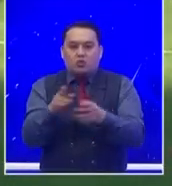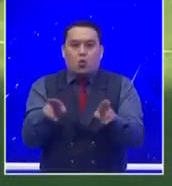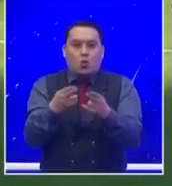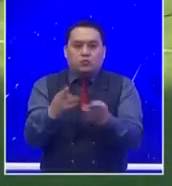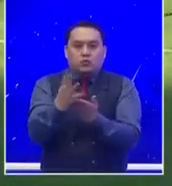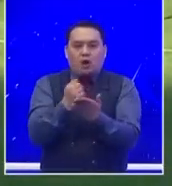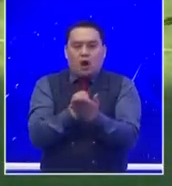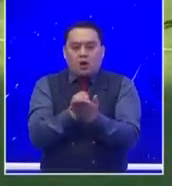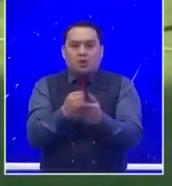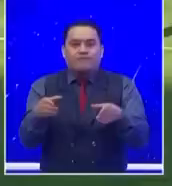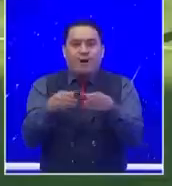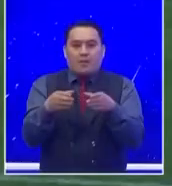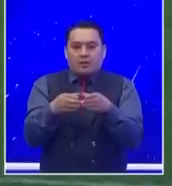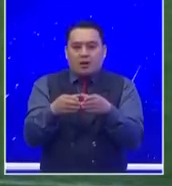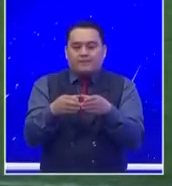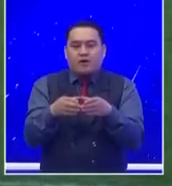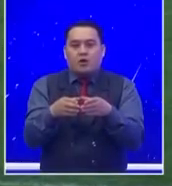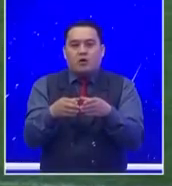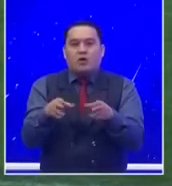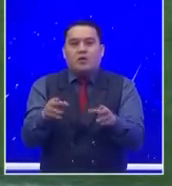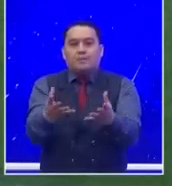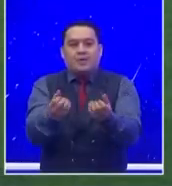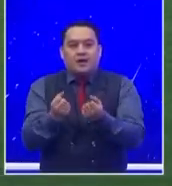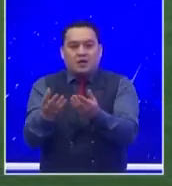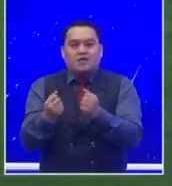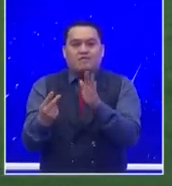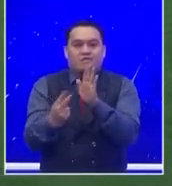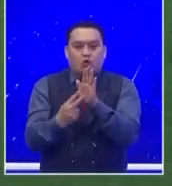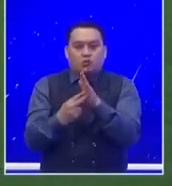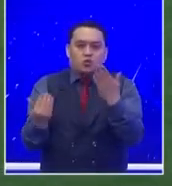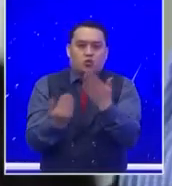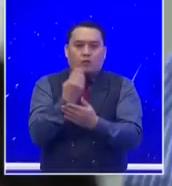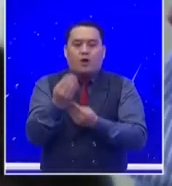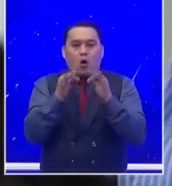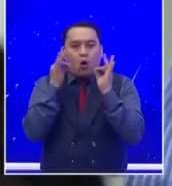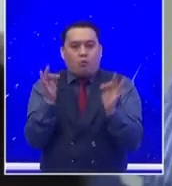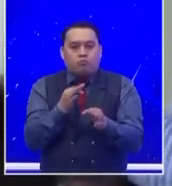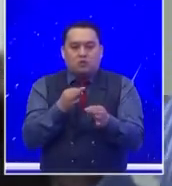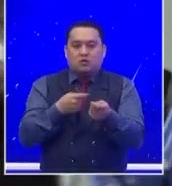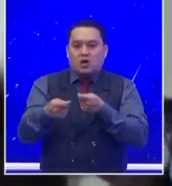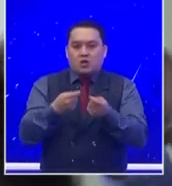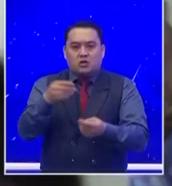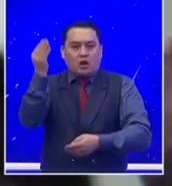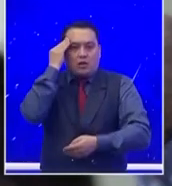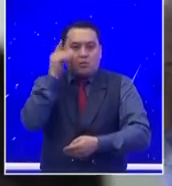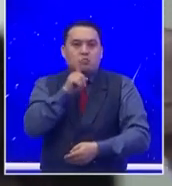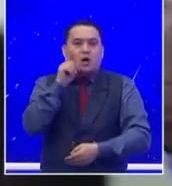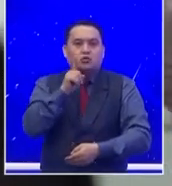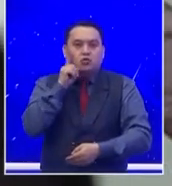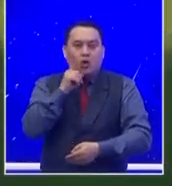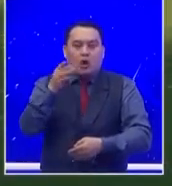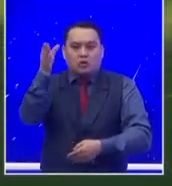удалось сохранить лидеров команды а к тому же в клуб принятый в этим новичков это опытные легионеры и талантливая молодежь